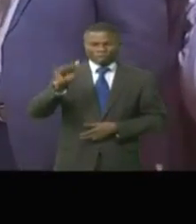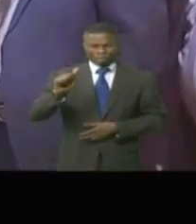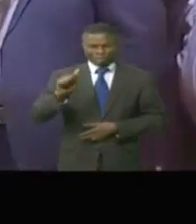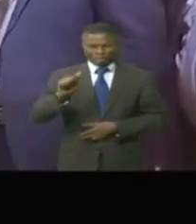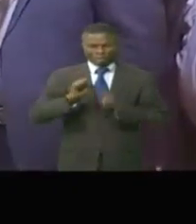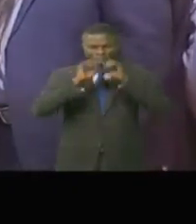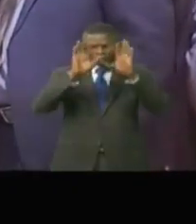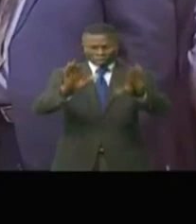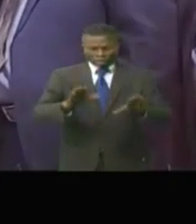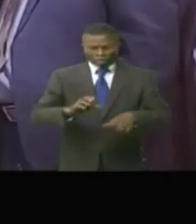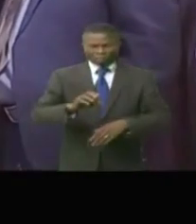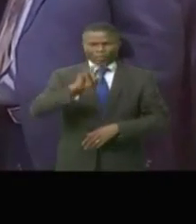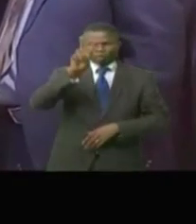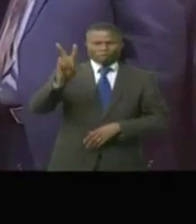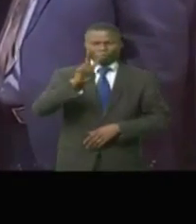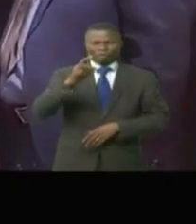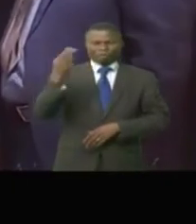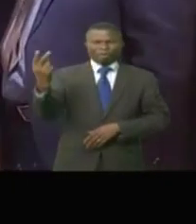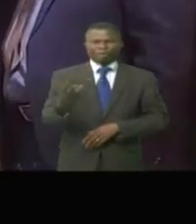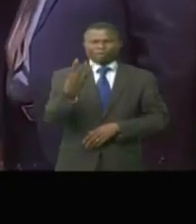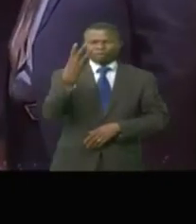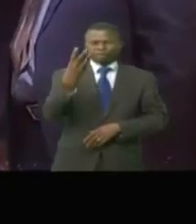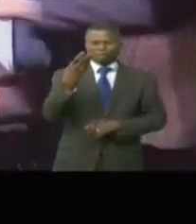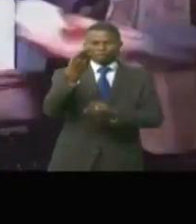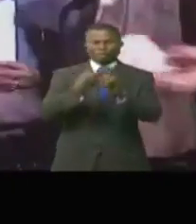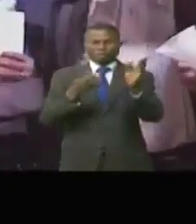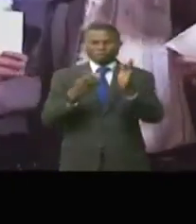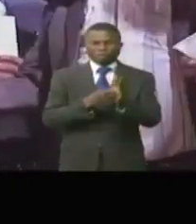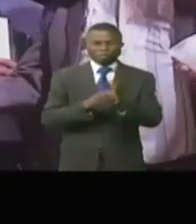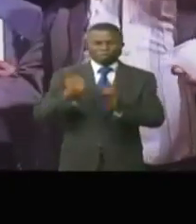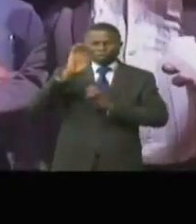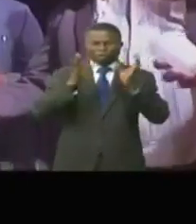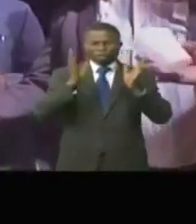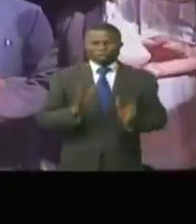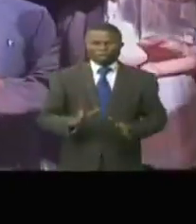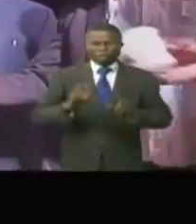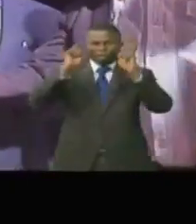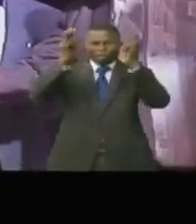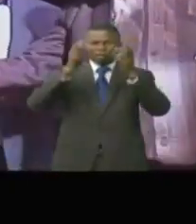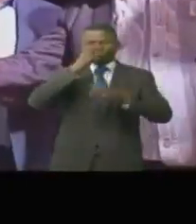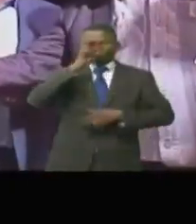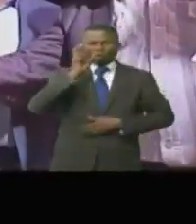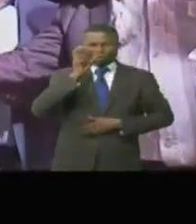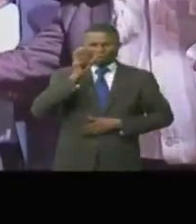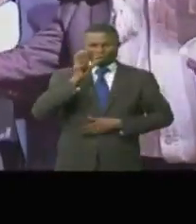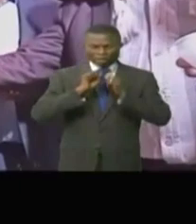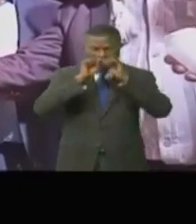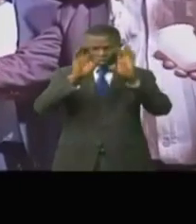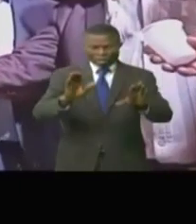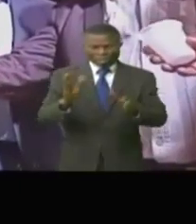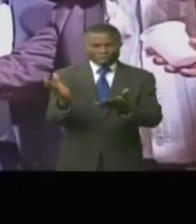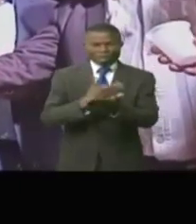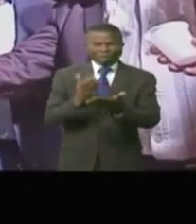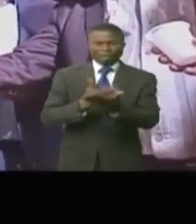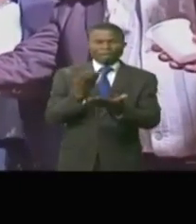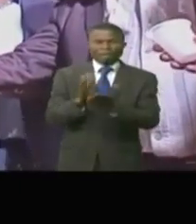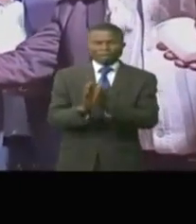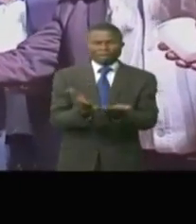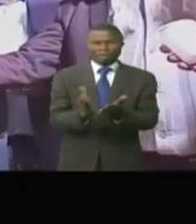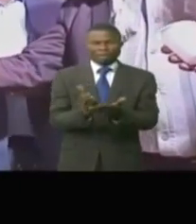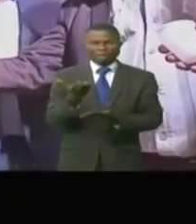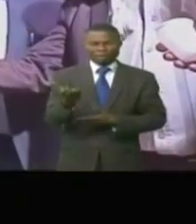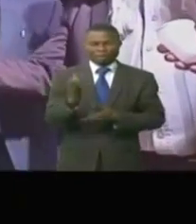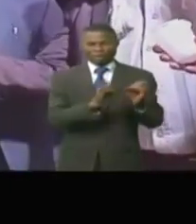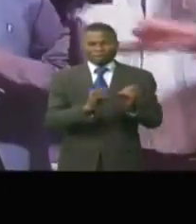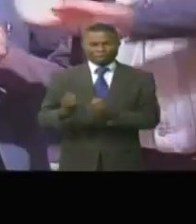le vendredi 23 septembre par les scientifiques de Bukavu lors d'une cérémonie du vernissage de cette œuvre littéraire organisée